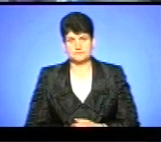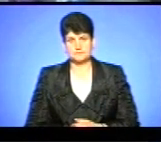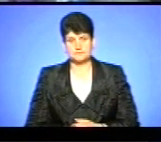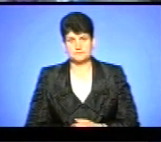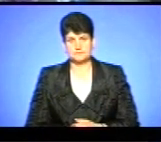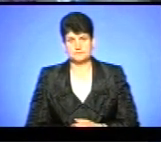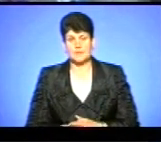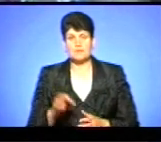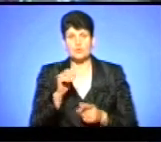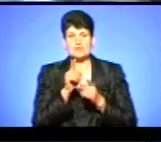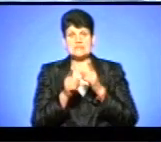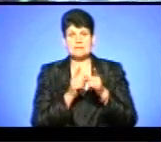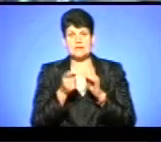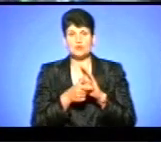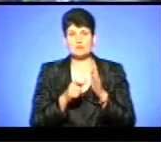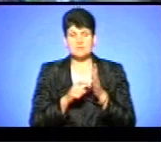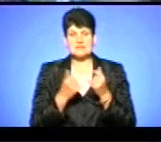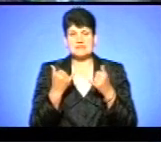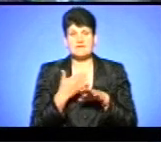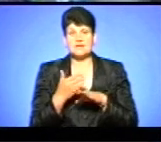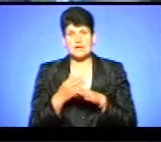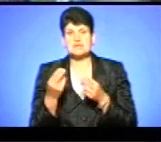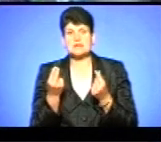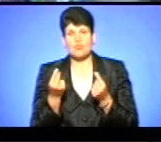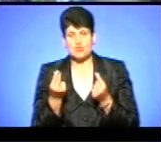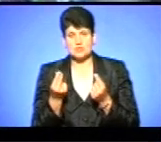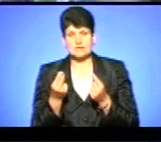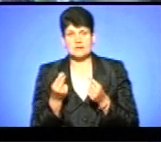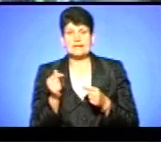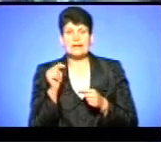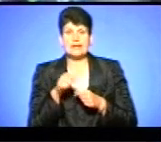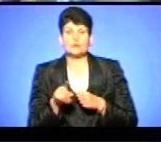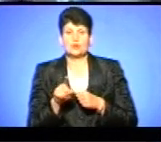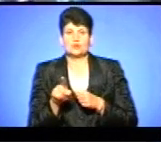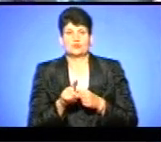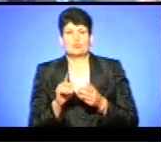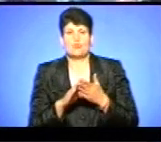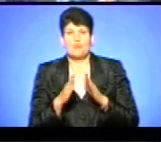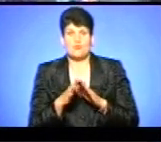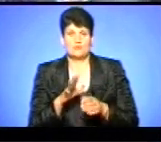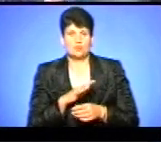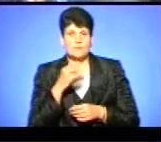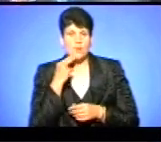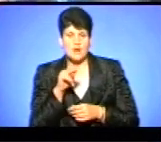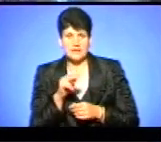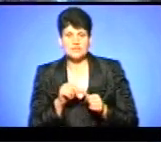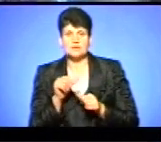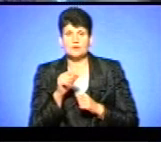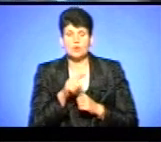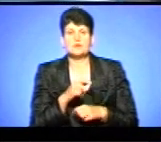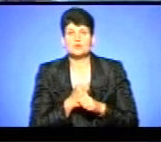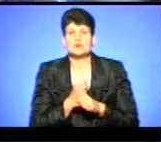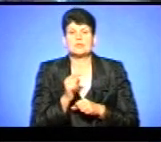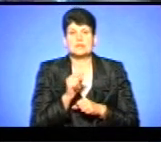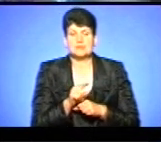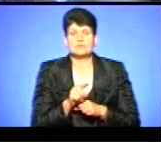Зміна приміщення планується. Зараз виділяються кошти, фінансування для того, щоб вони умови були покращені. Крім того, працюємо над тим, щоб